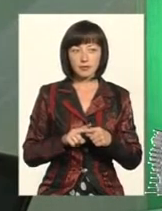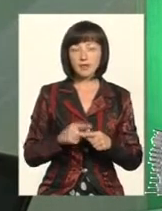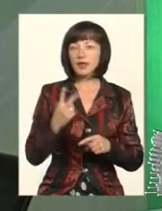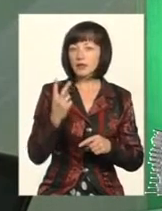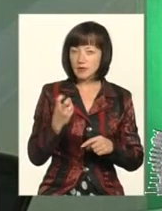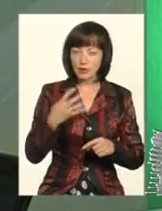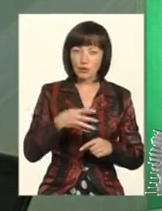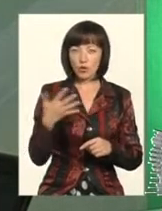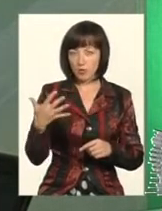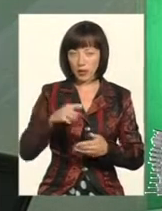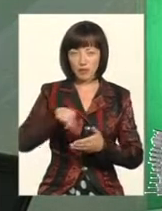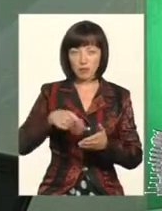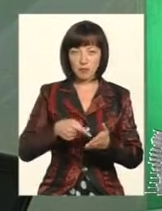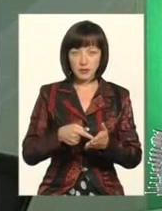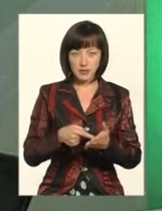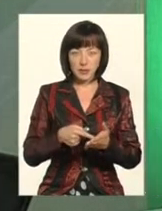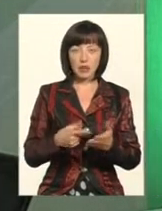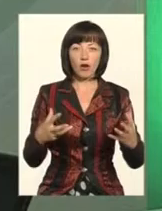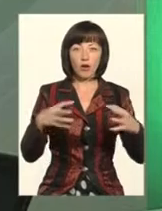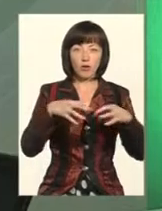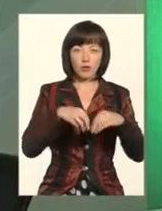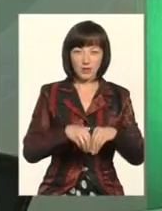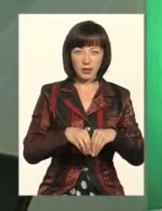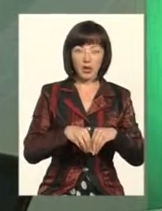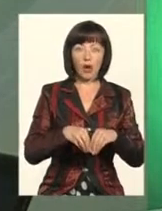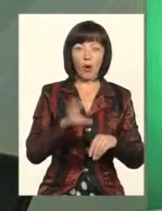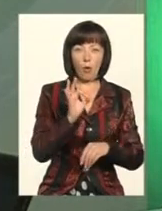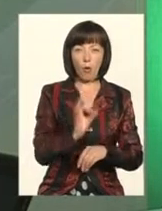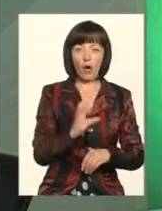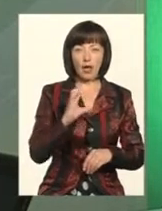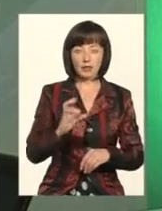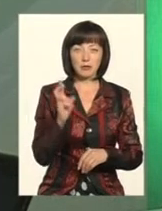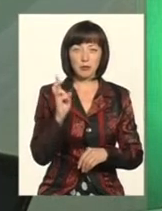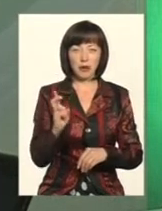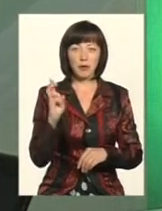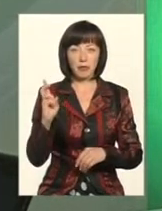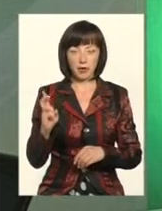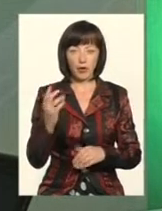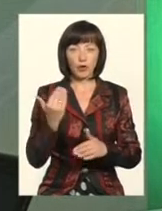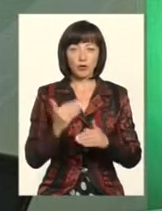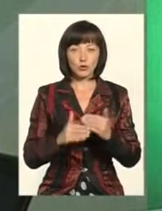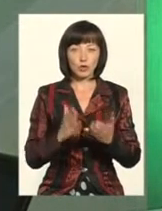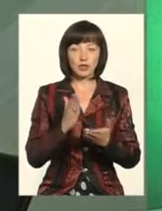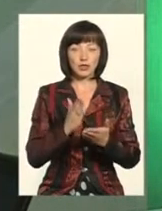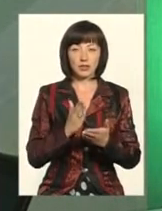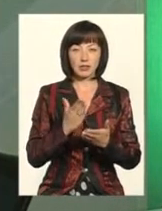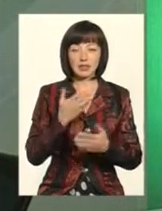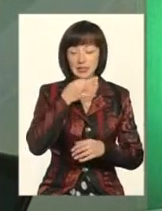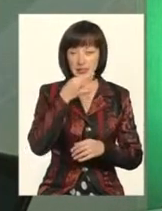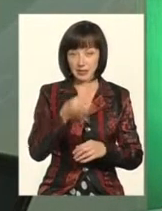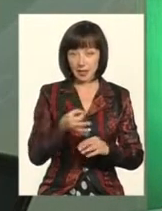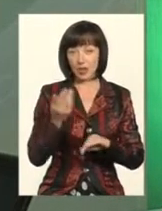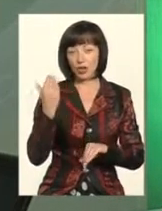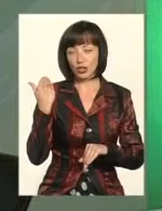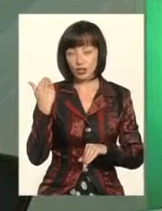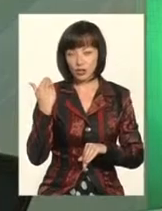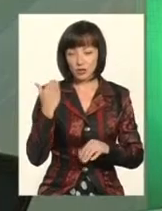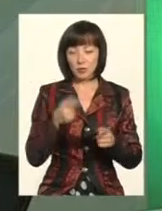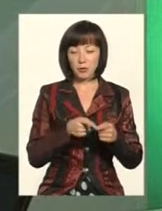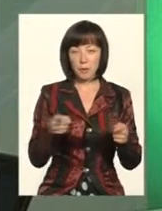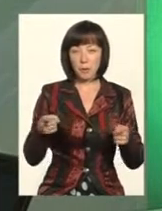245, в нас в місті утворені об'єднані співвласники багатоповерхових будинків. Так, то і вже, як сказав Юрій Владиславович, вже на